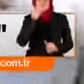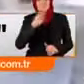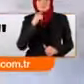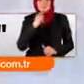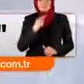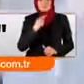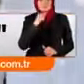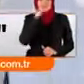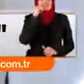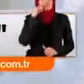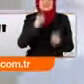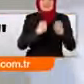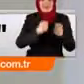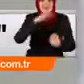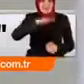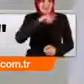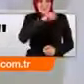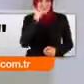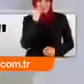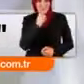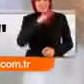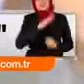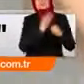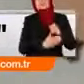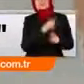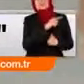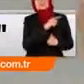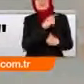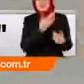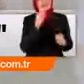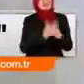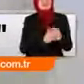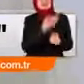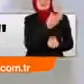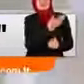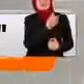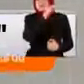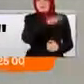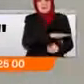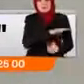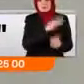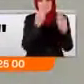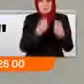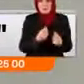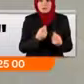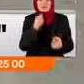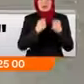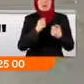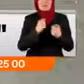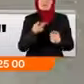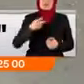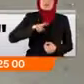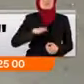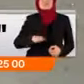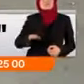Aslında orada park etmemesi gerekiyordu ama yasak yere park ettiği için araçta ters yönden gitmek zorunda